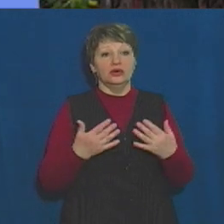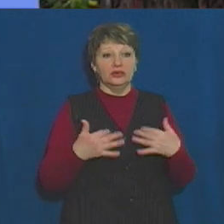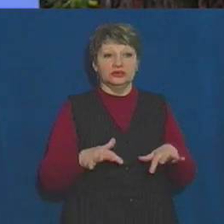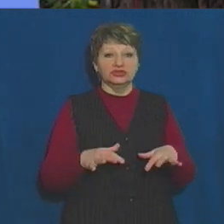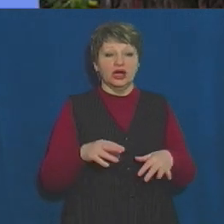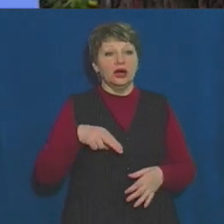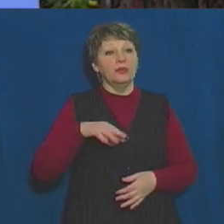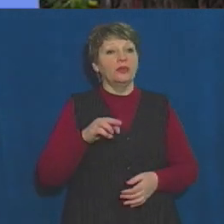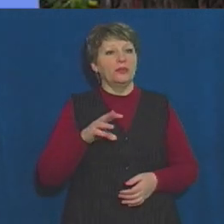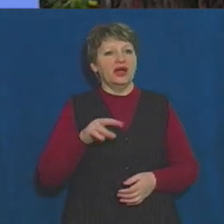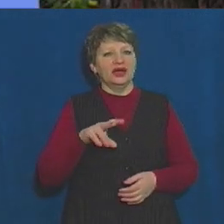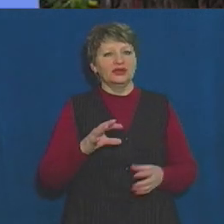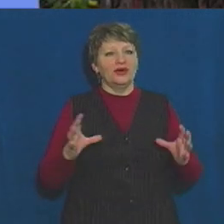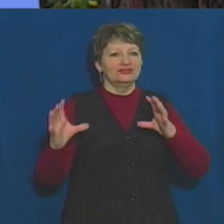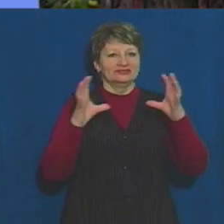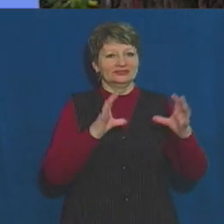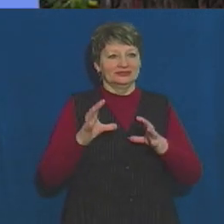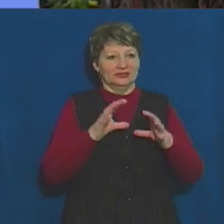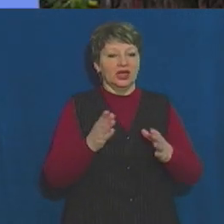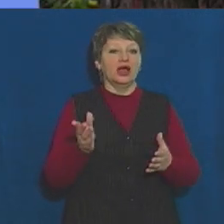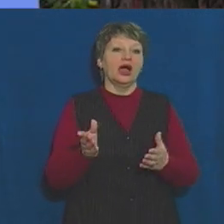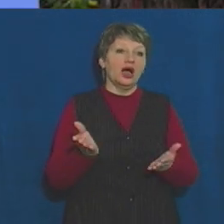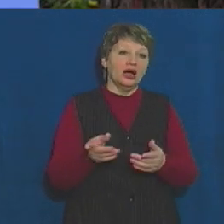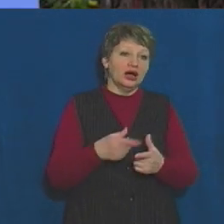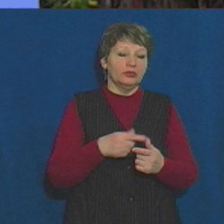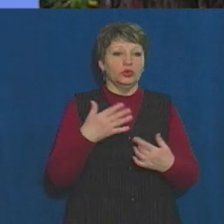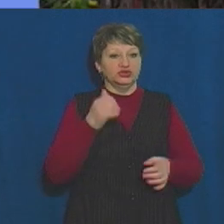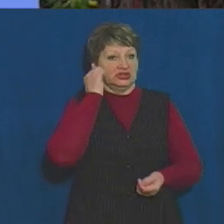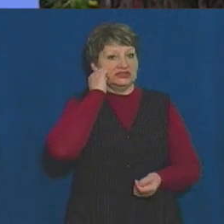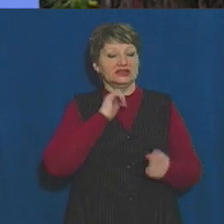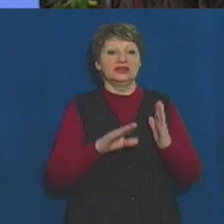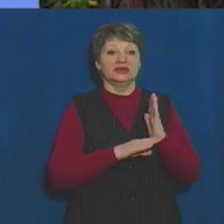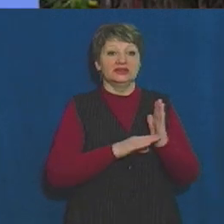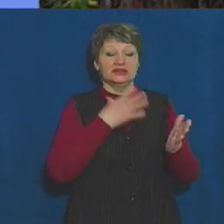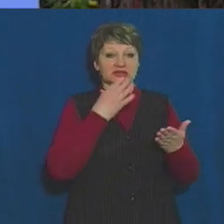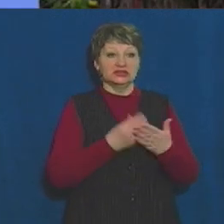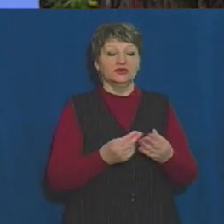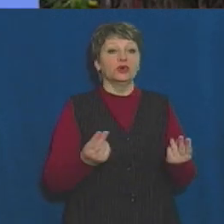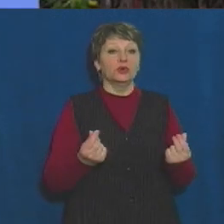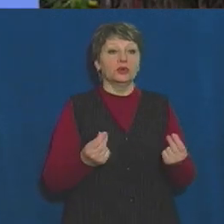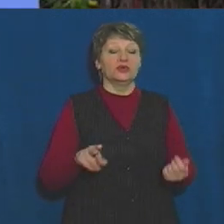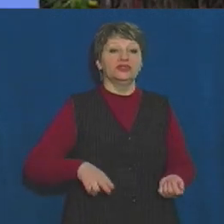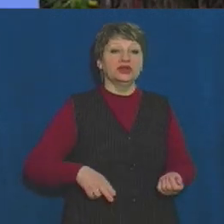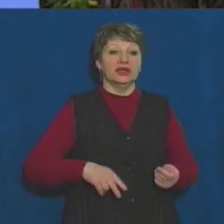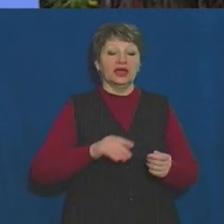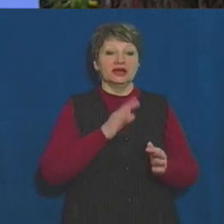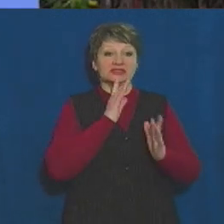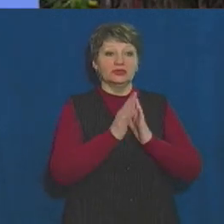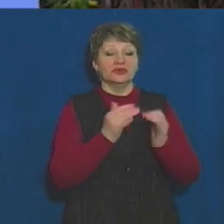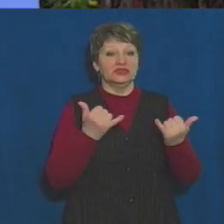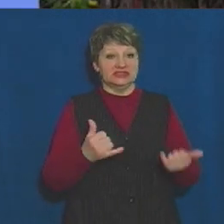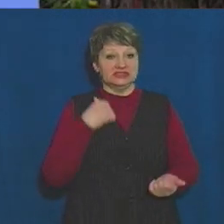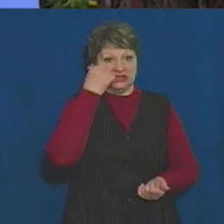ті, що досягли вікової межі на території міста. Це за власні кошти дирекції парків. Ми на цей рік